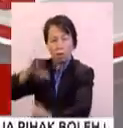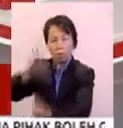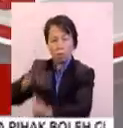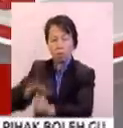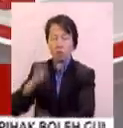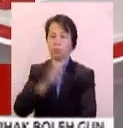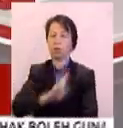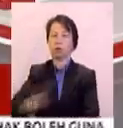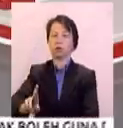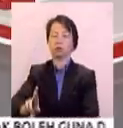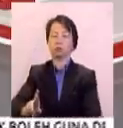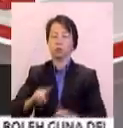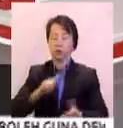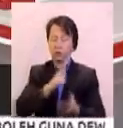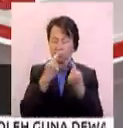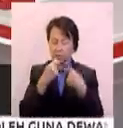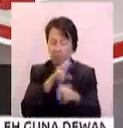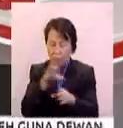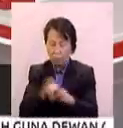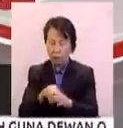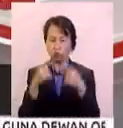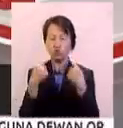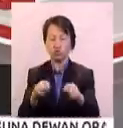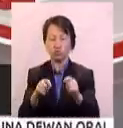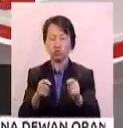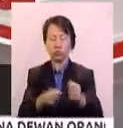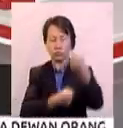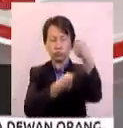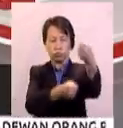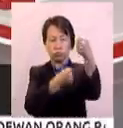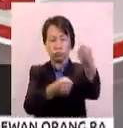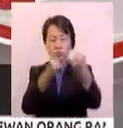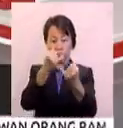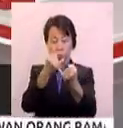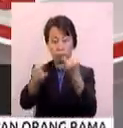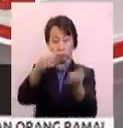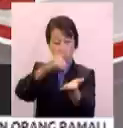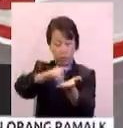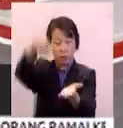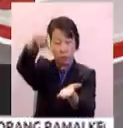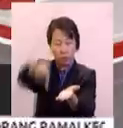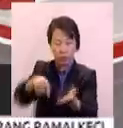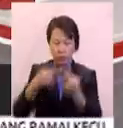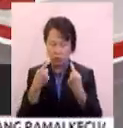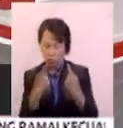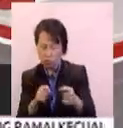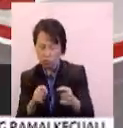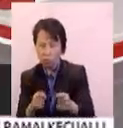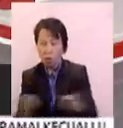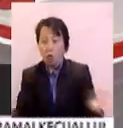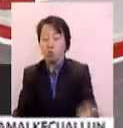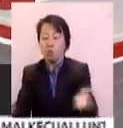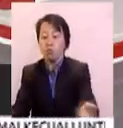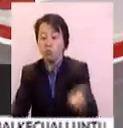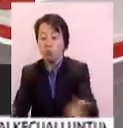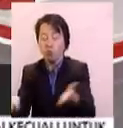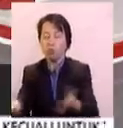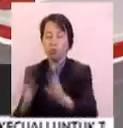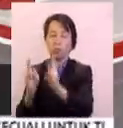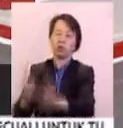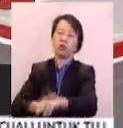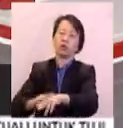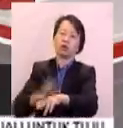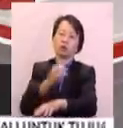mana-mana agama. Ini termasuk cubaan mengadakan satu perhimpunan pada hujung minggu ini yang dilihat cuba mengapi-apikan sentimen kaum